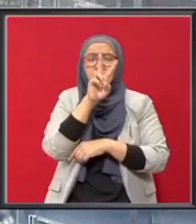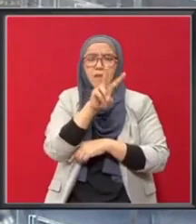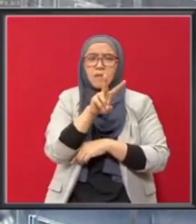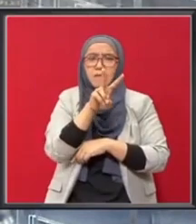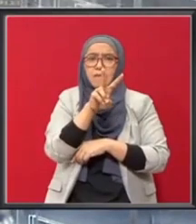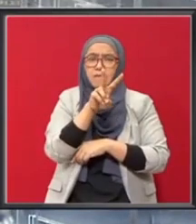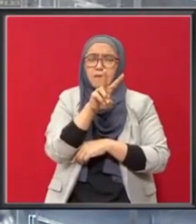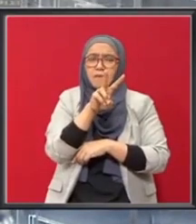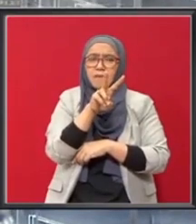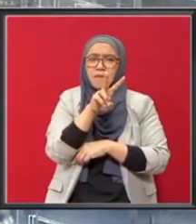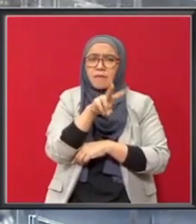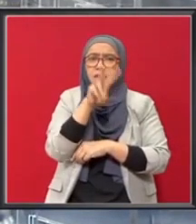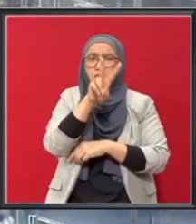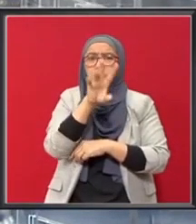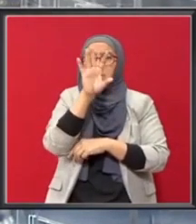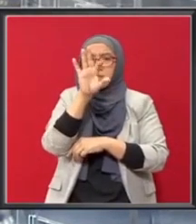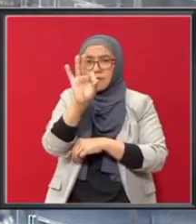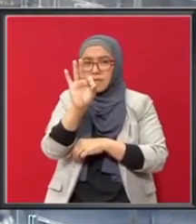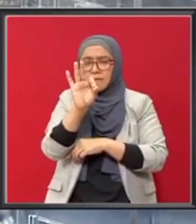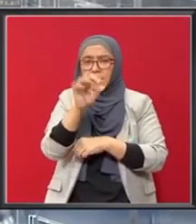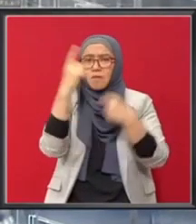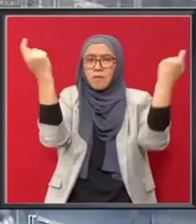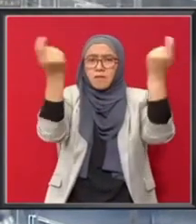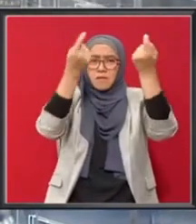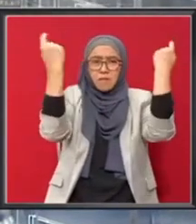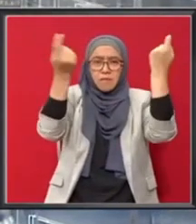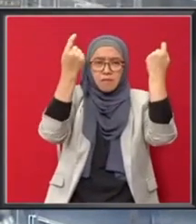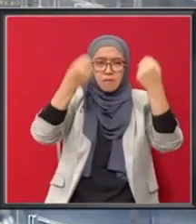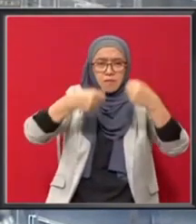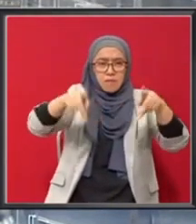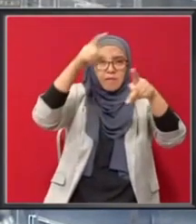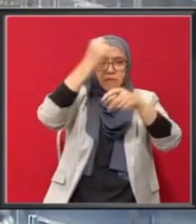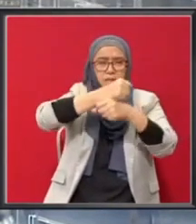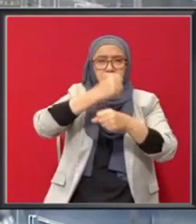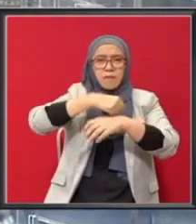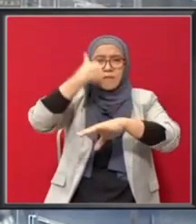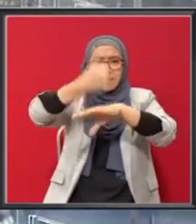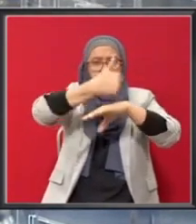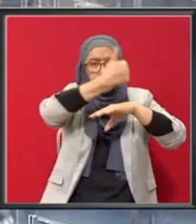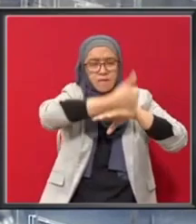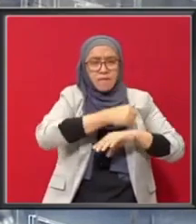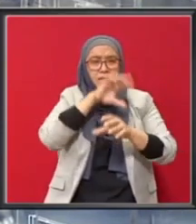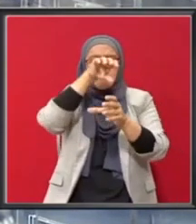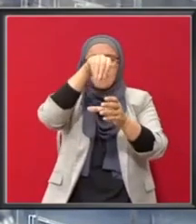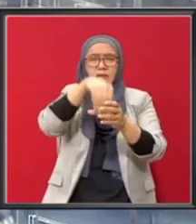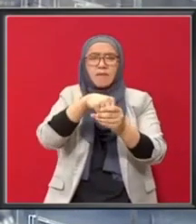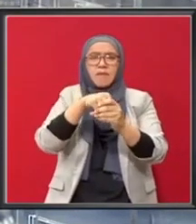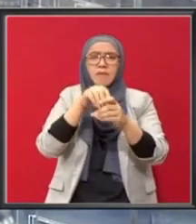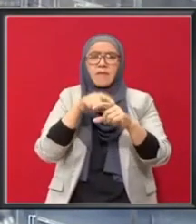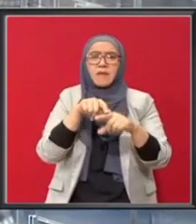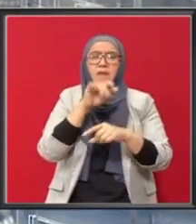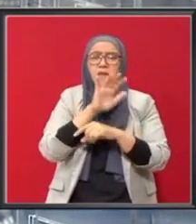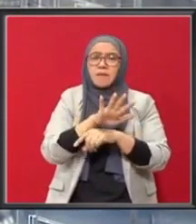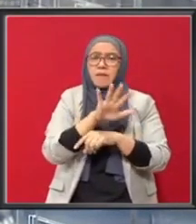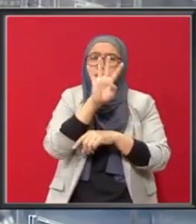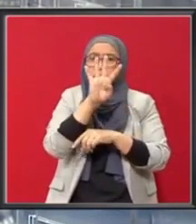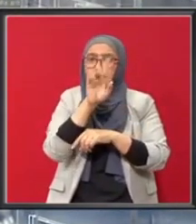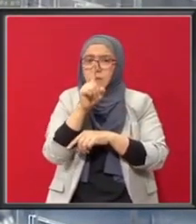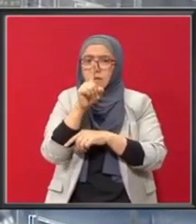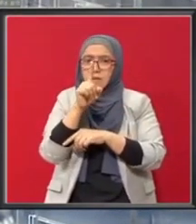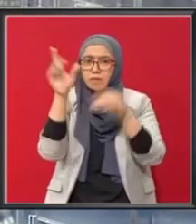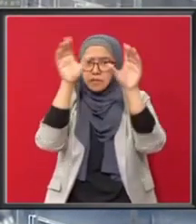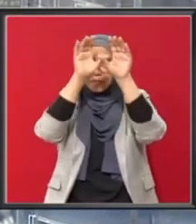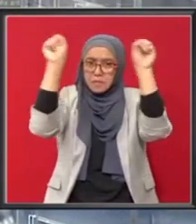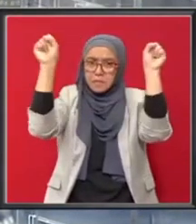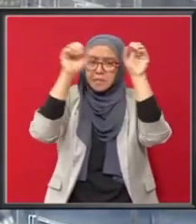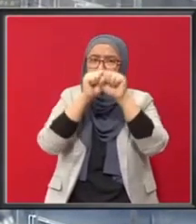229 program knebel pekerjaan telah dilaksanakan melibatkan penyertaan 541 majikan dan